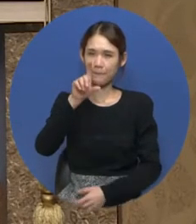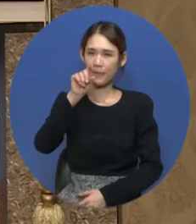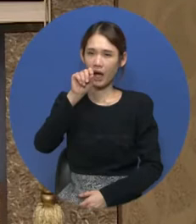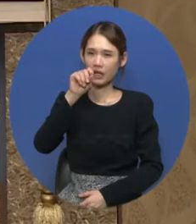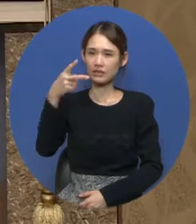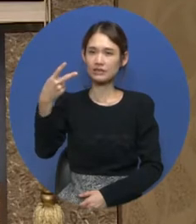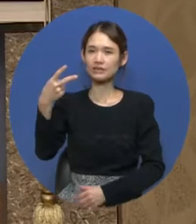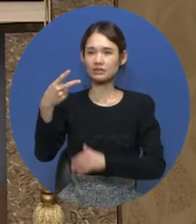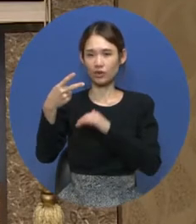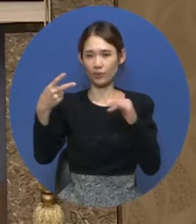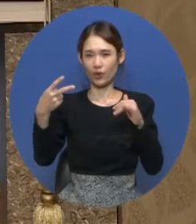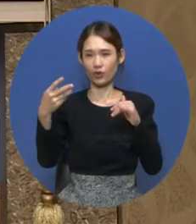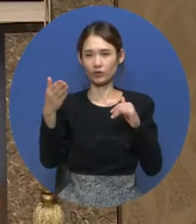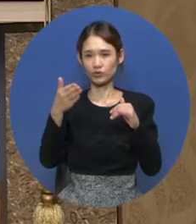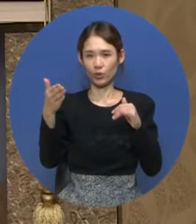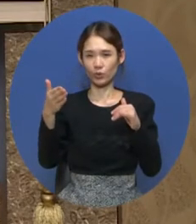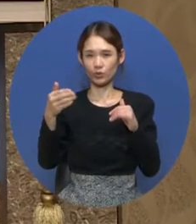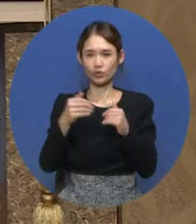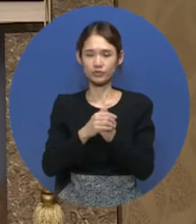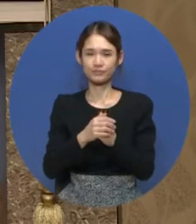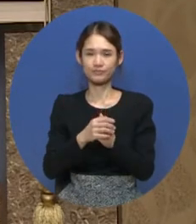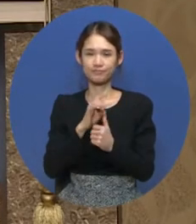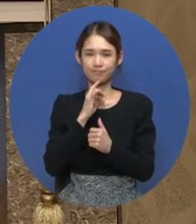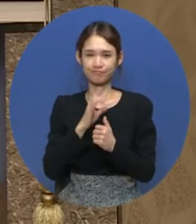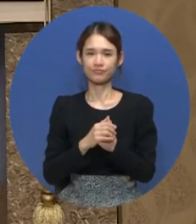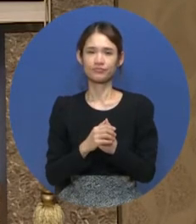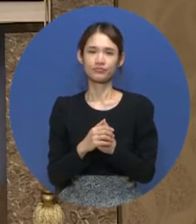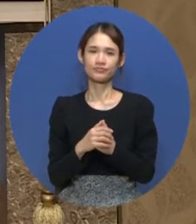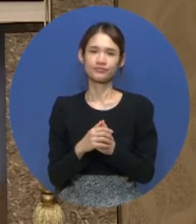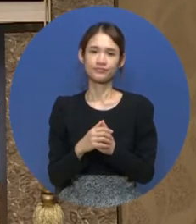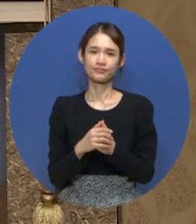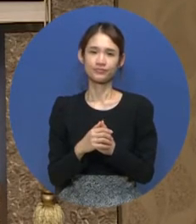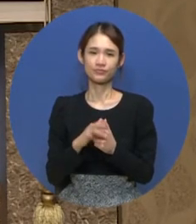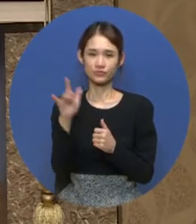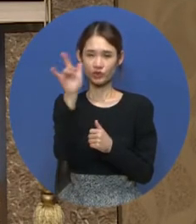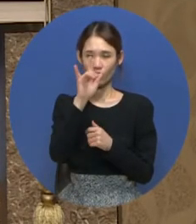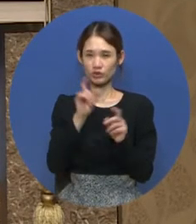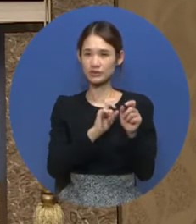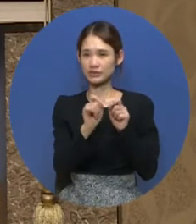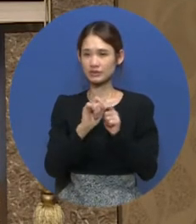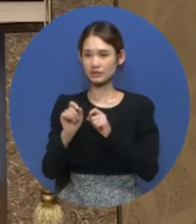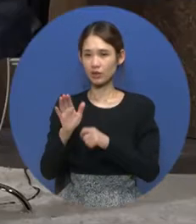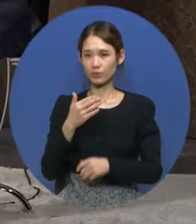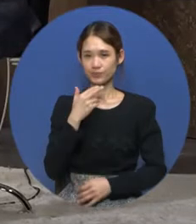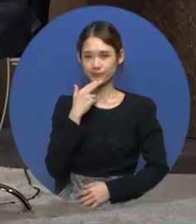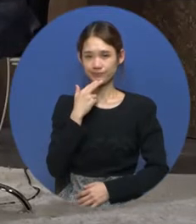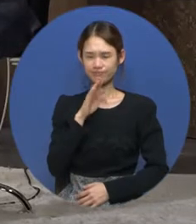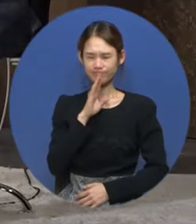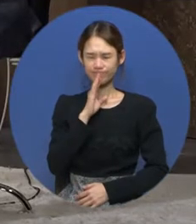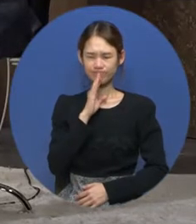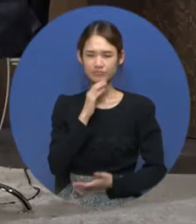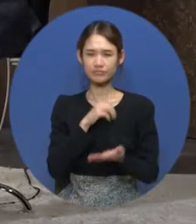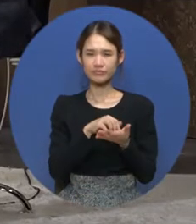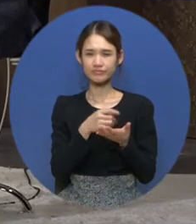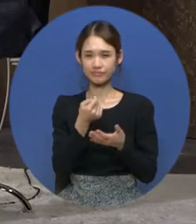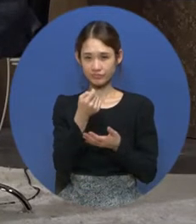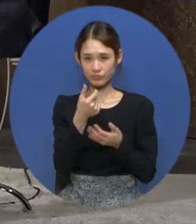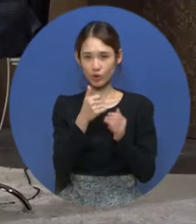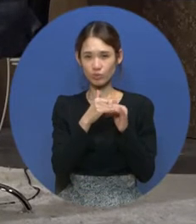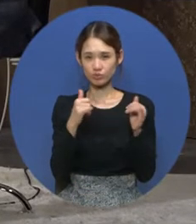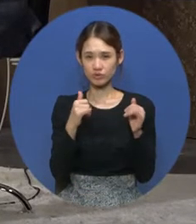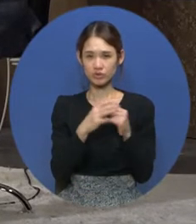12,000 명 정도 고 정도 밖에 안됩니다 4 전국 지선 없음 너 정말 소수의 분들이